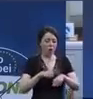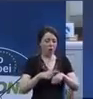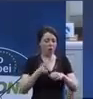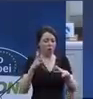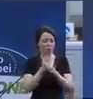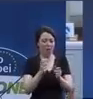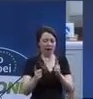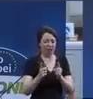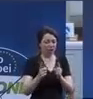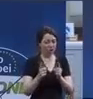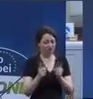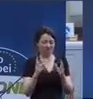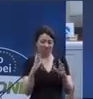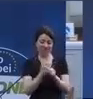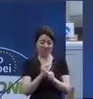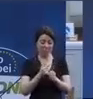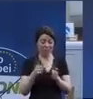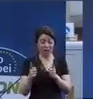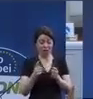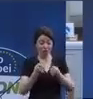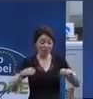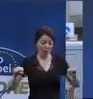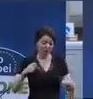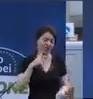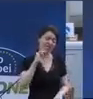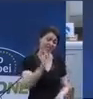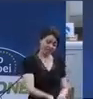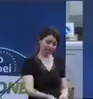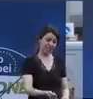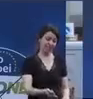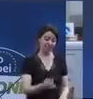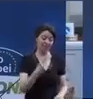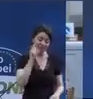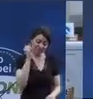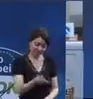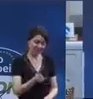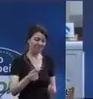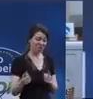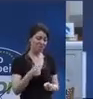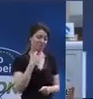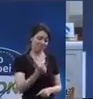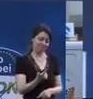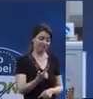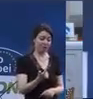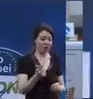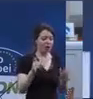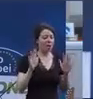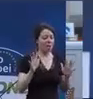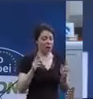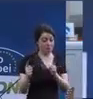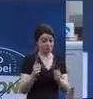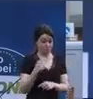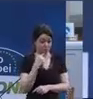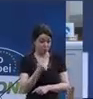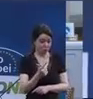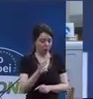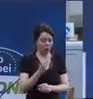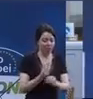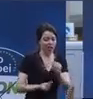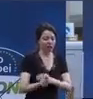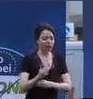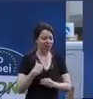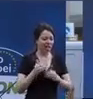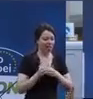delle democrazie Sì lo siamo lo siamo ma è nell'ora più buia che nascono le